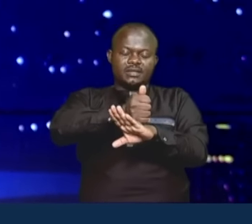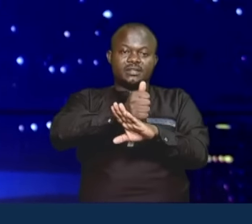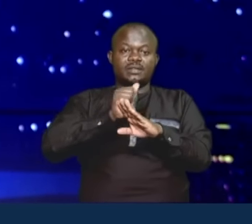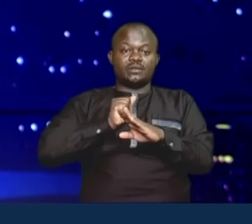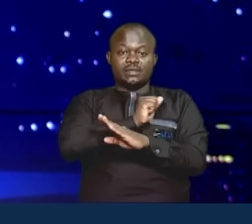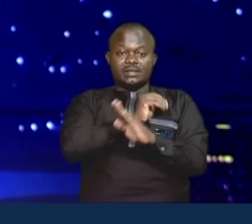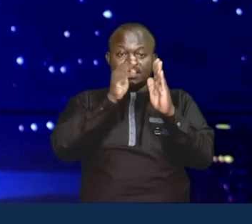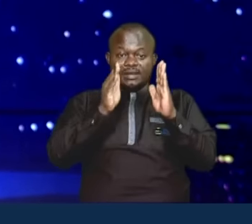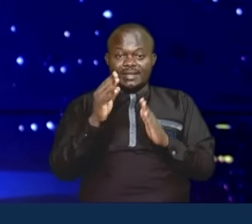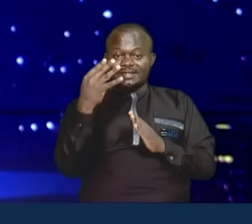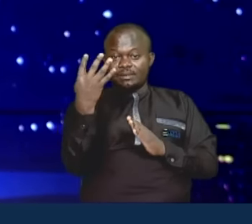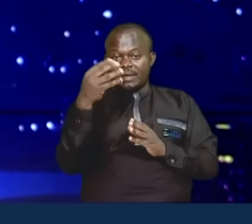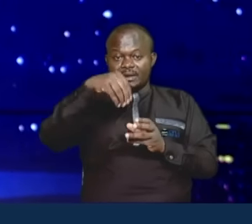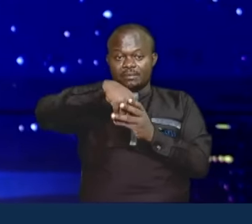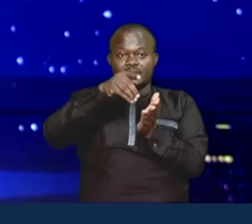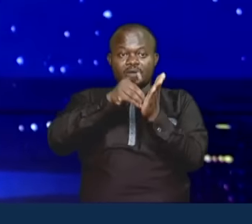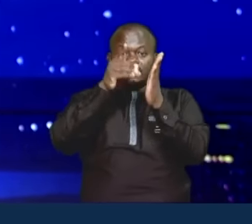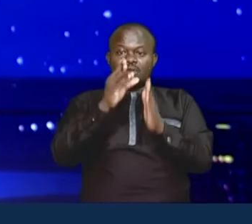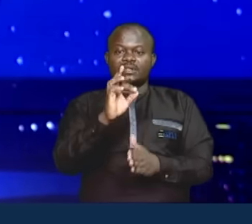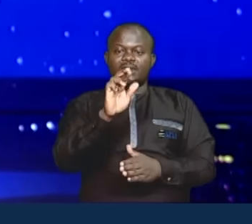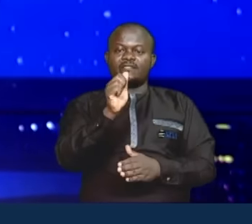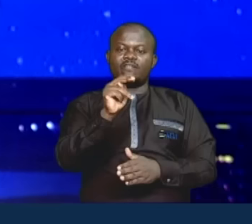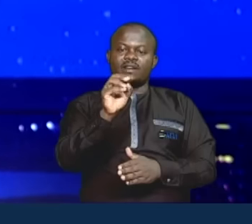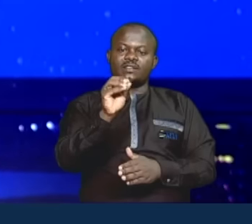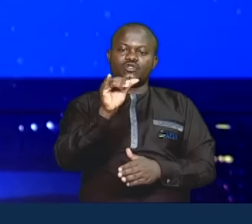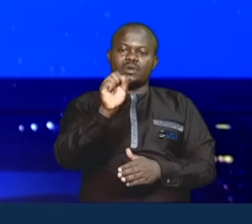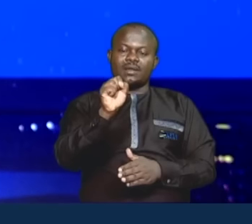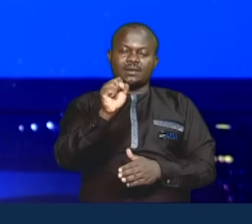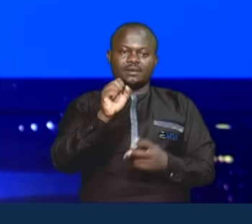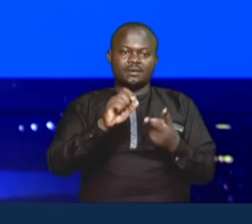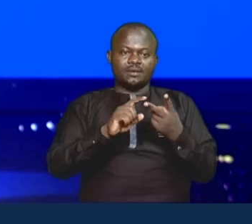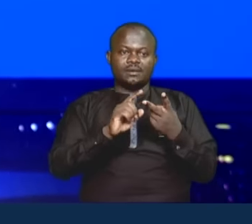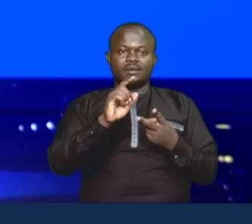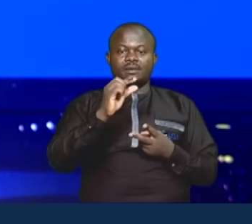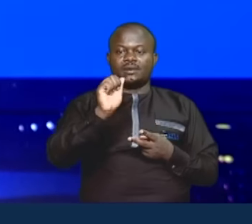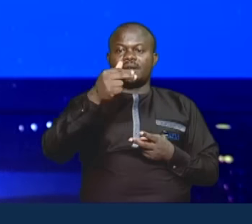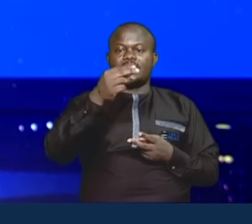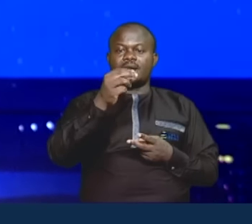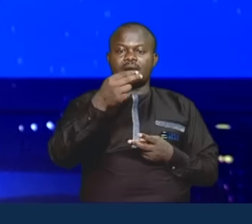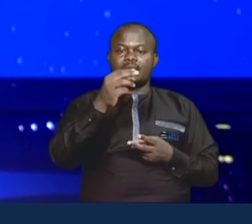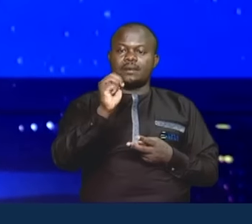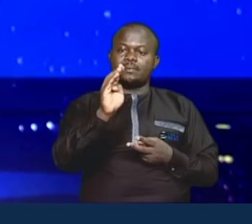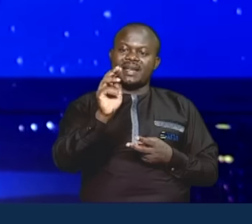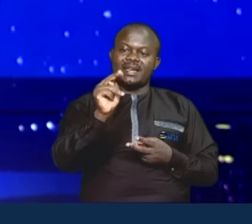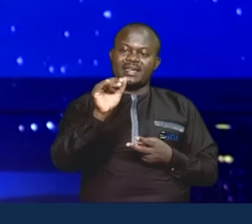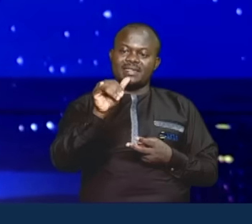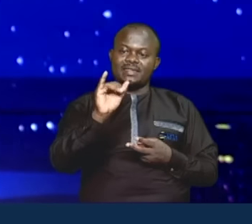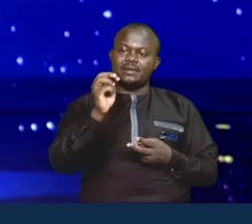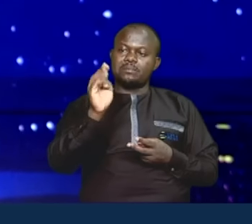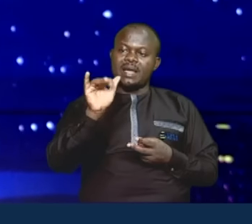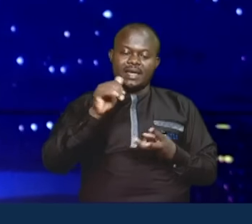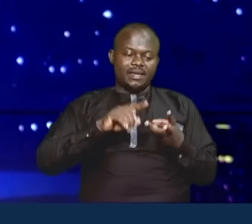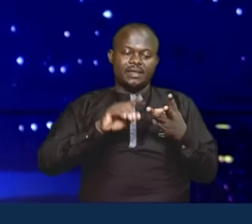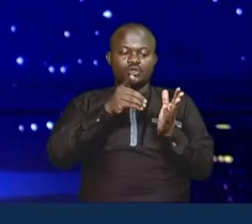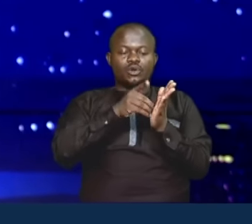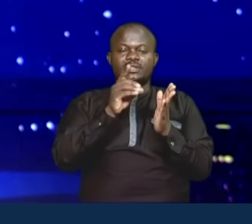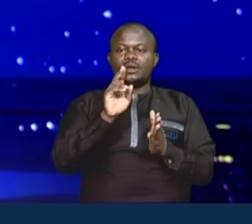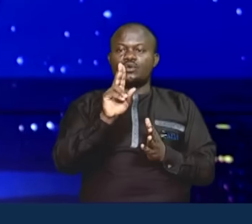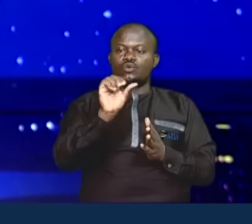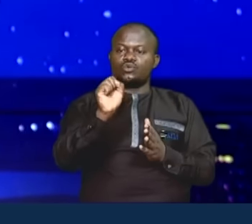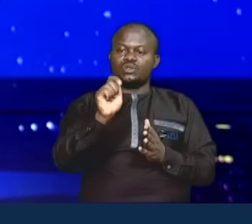abasenateri 4 barimo Dr. François Xavier Kalinda, Bibiane Gahamanyi Mbaye, Dr. Usta Kayitesi ndetse na